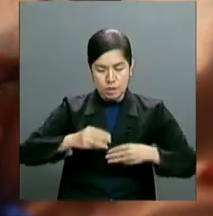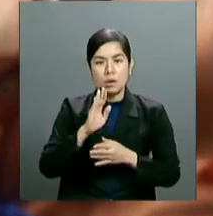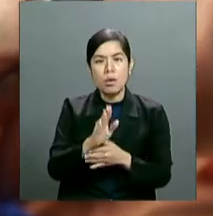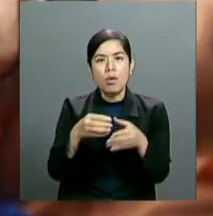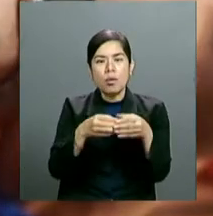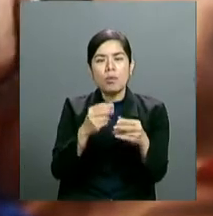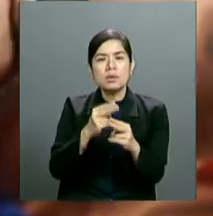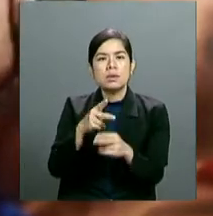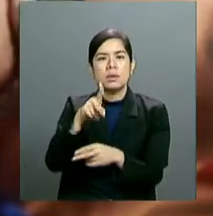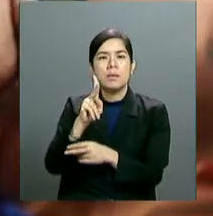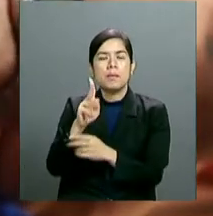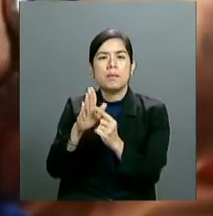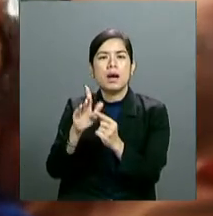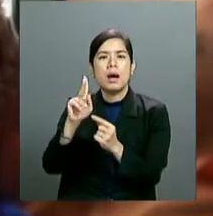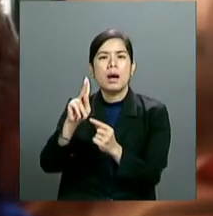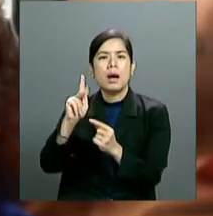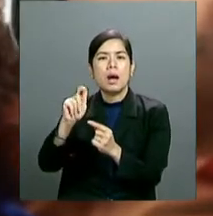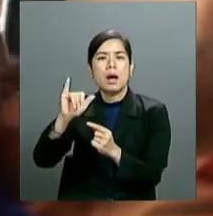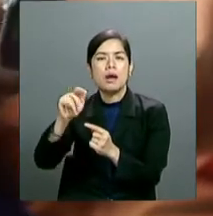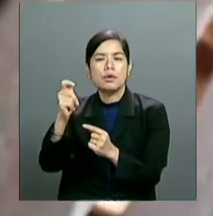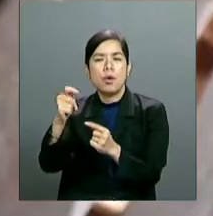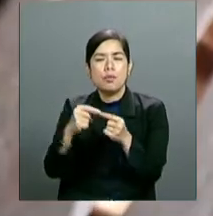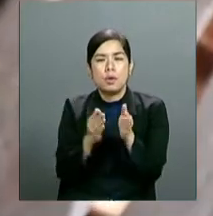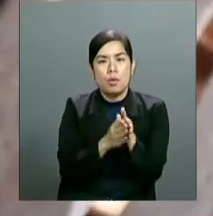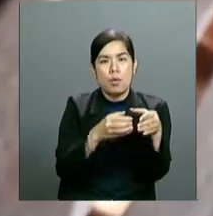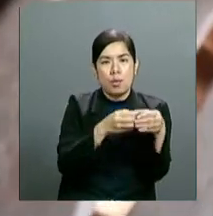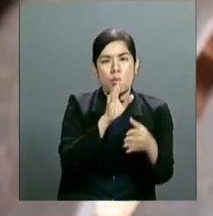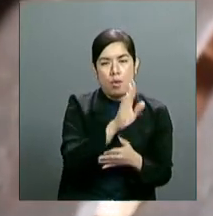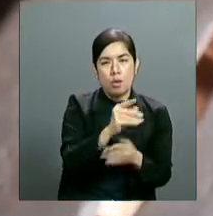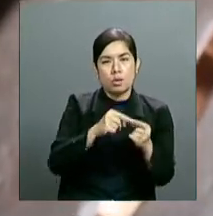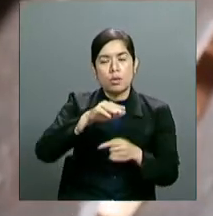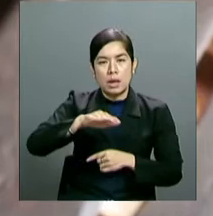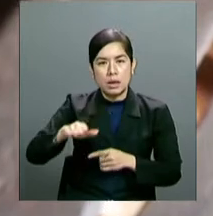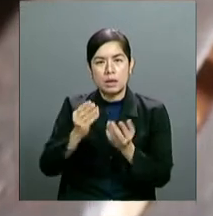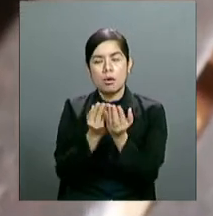วินโดยการมีส่วนร่วมของเด็กและผู้ปกครองเพื่อการอนุรักษ์